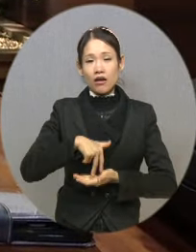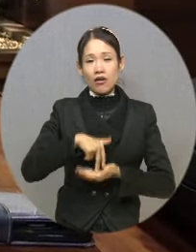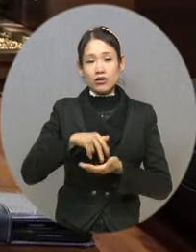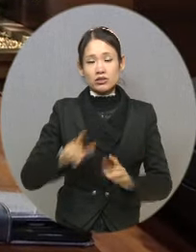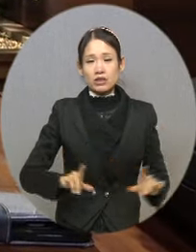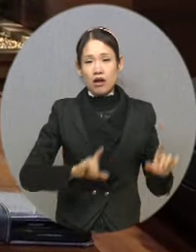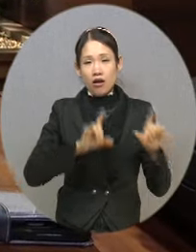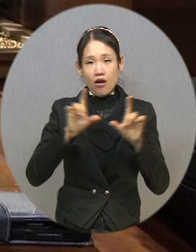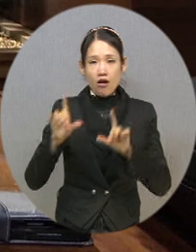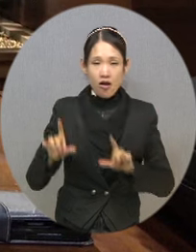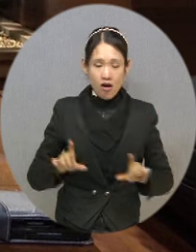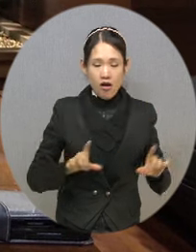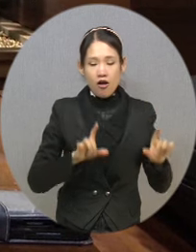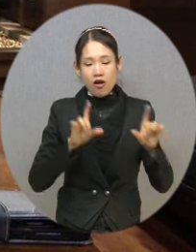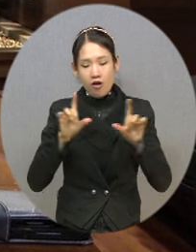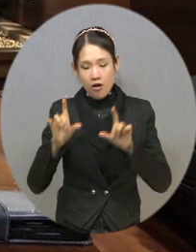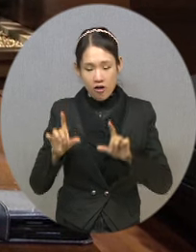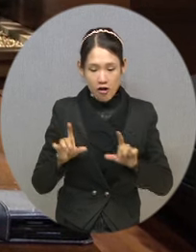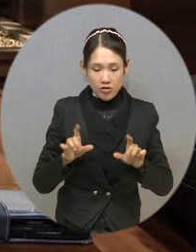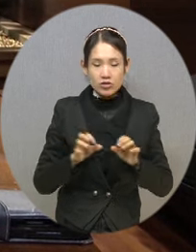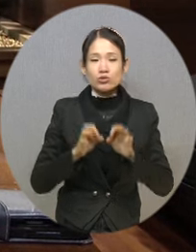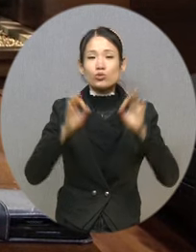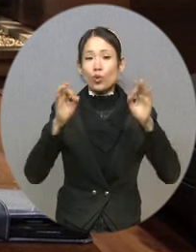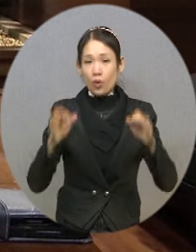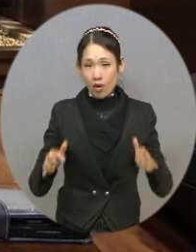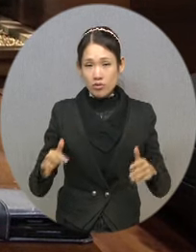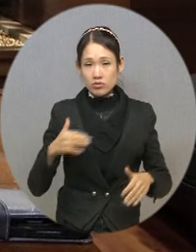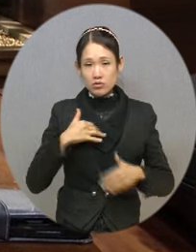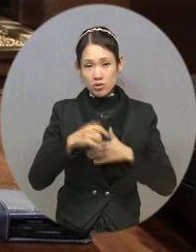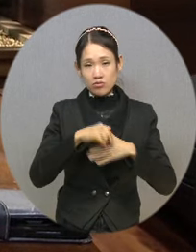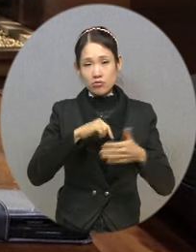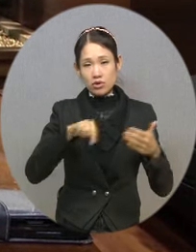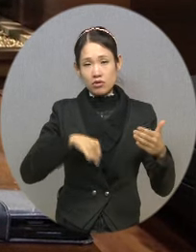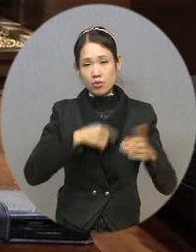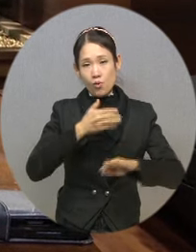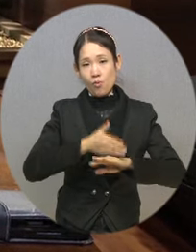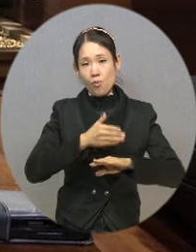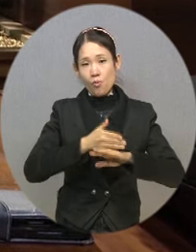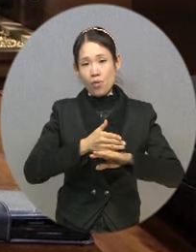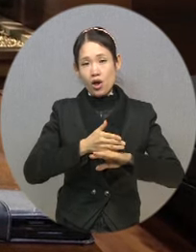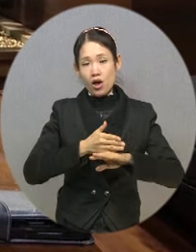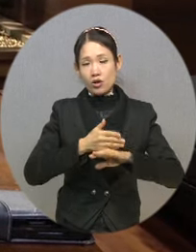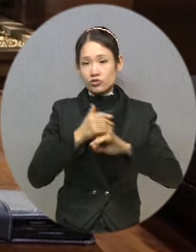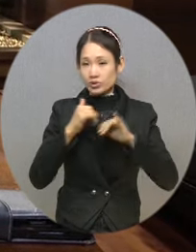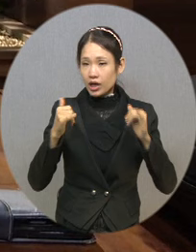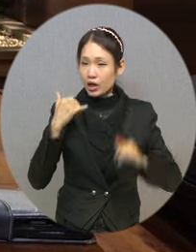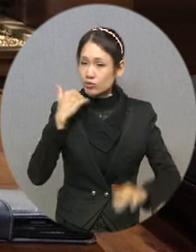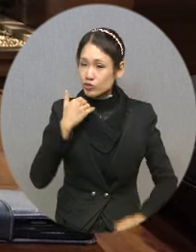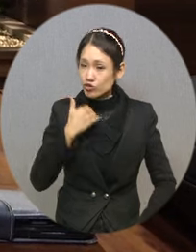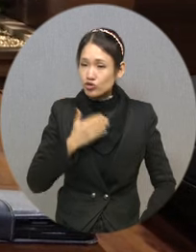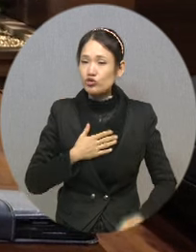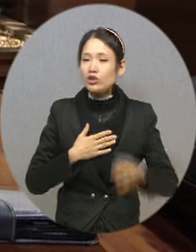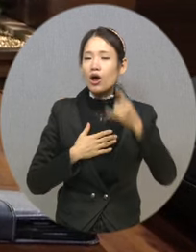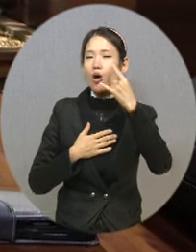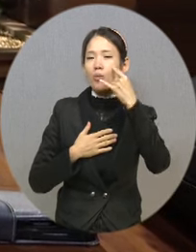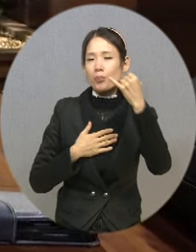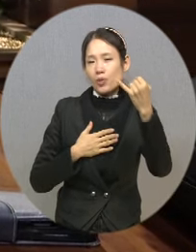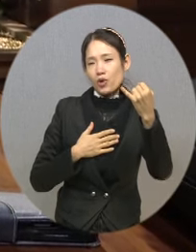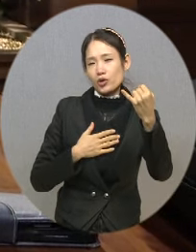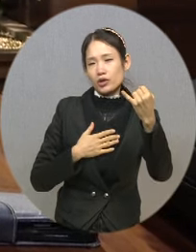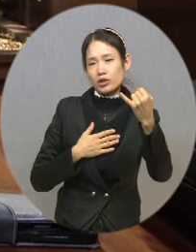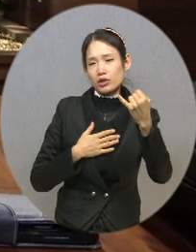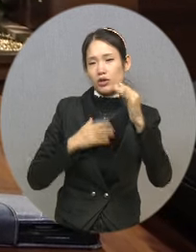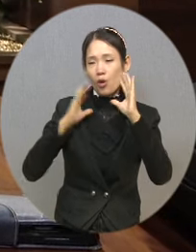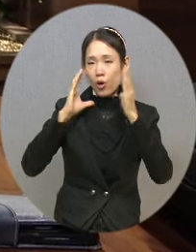삶을 살아오면서 제 마음속에 고마운 분은 저의 어머니입니다. 어려서부터